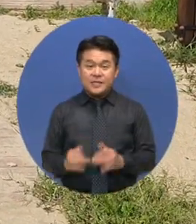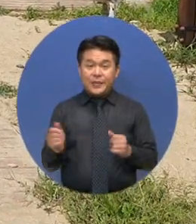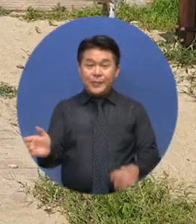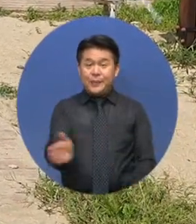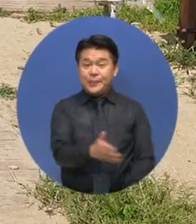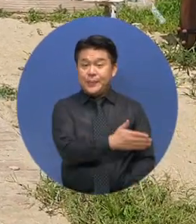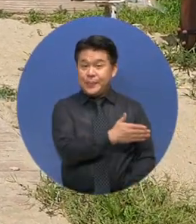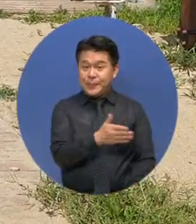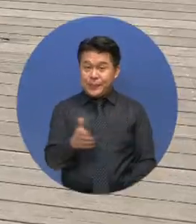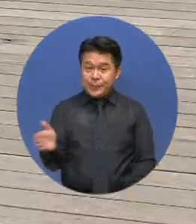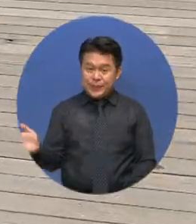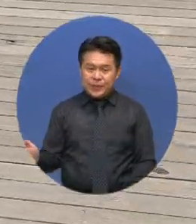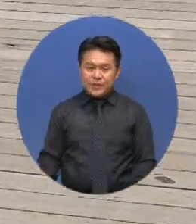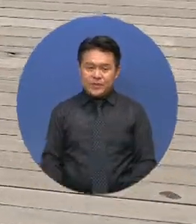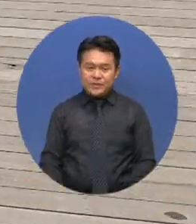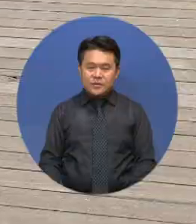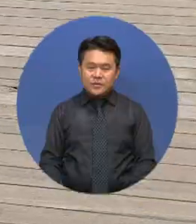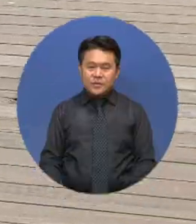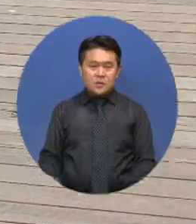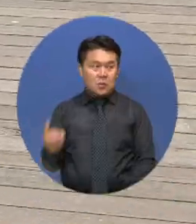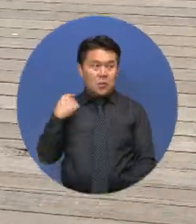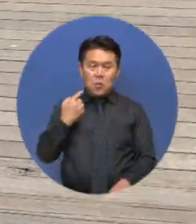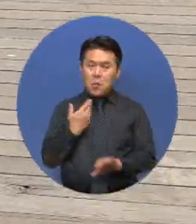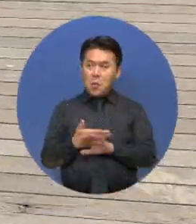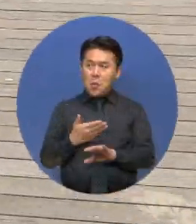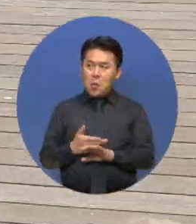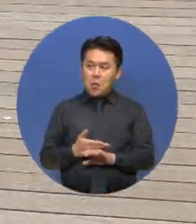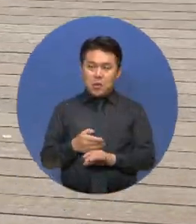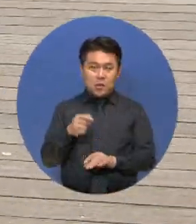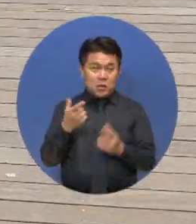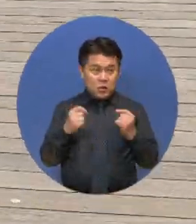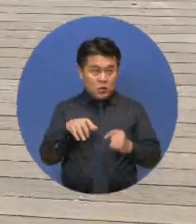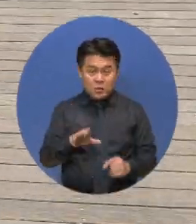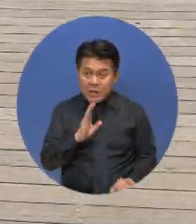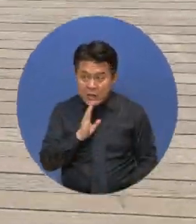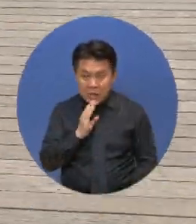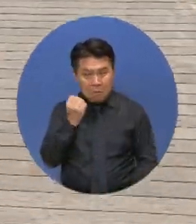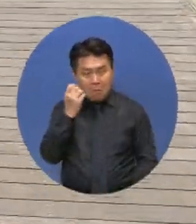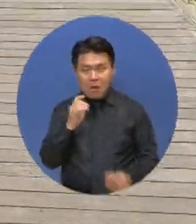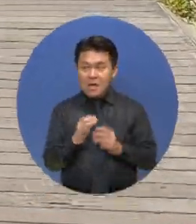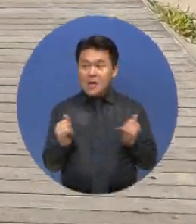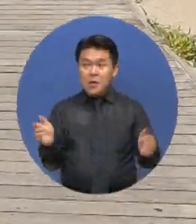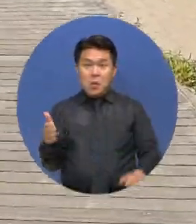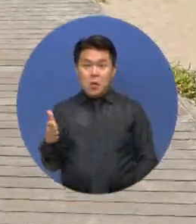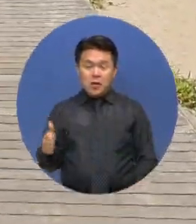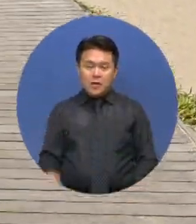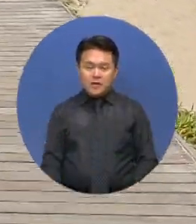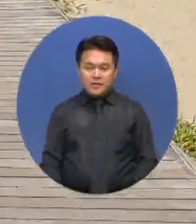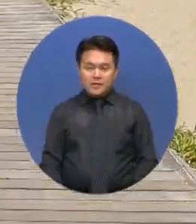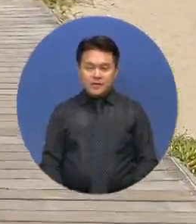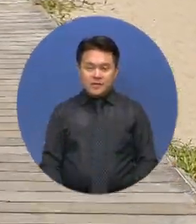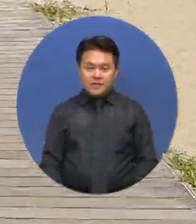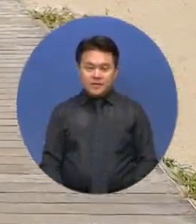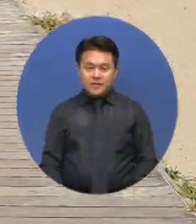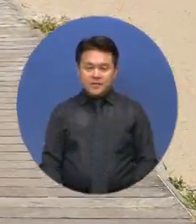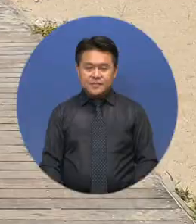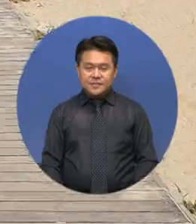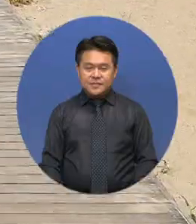인적이 없는 거리. 어제의 외목마을이 맞나 싶을 정도로 한산한 모습이었습니다.